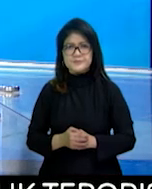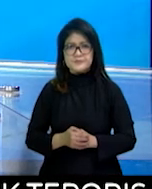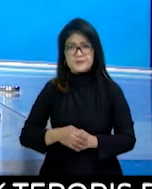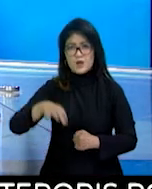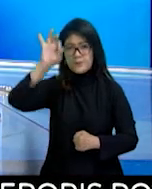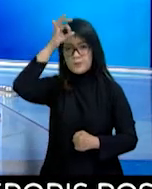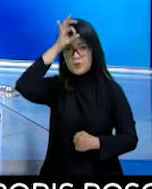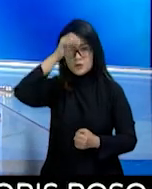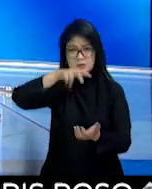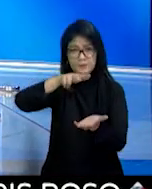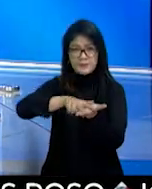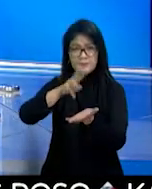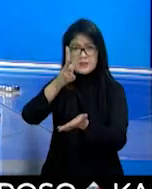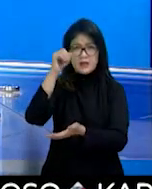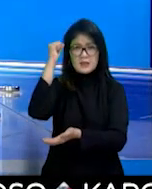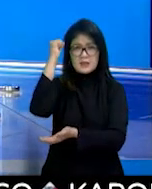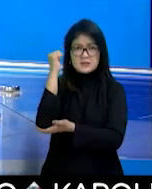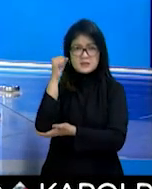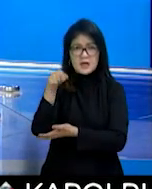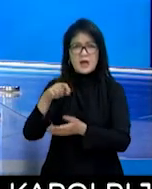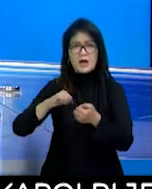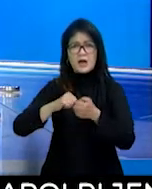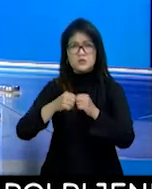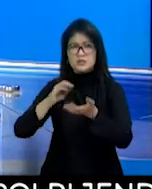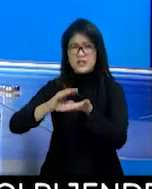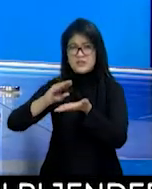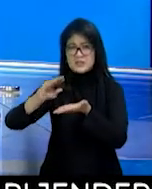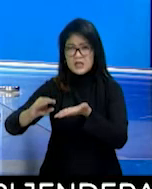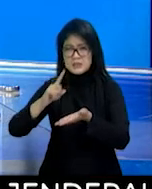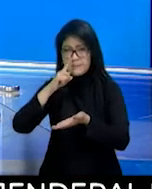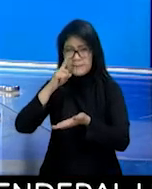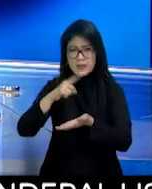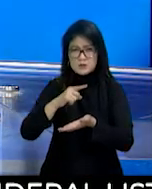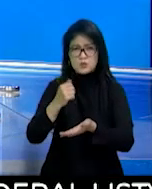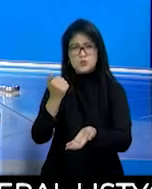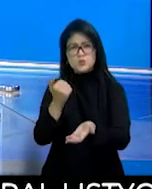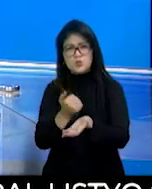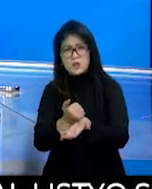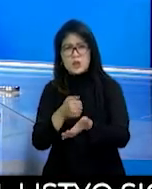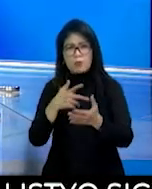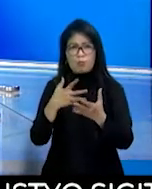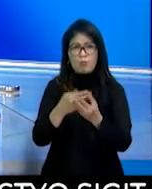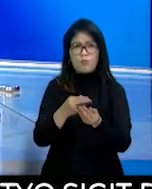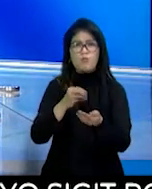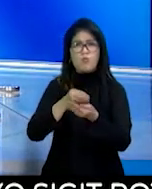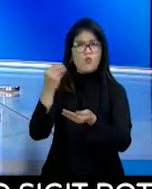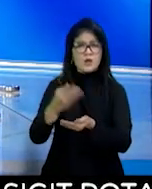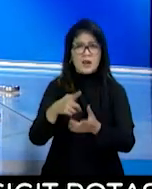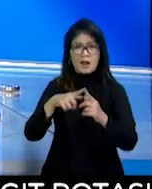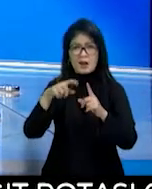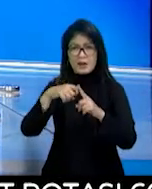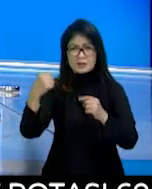Mirsa, polisi menetapkan 3 orang tersangka dalam kasus investasi bodong suntik modal Alkes yang menjerat ratusan orang dengan total